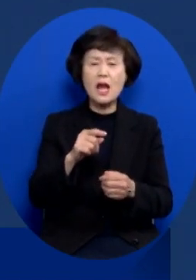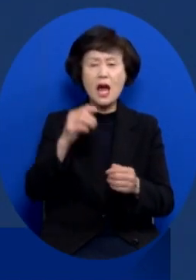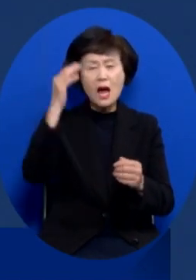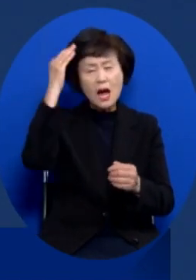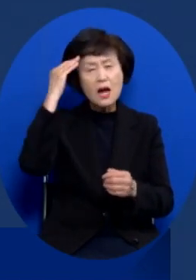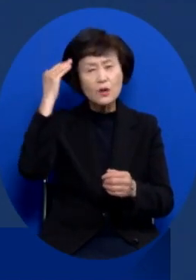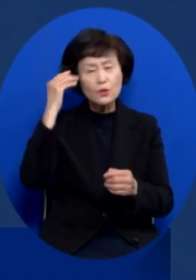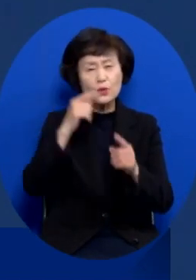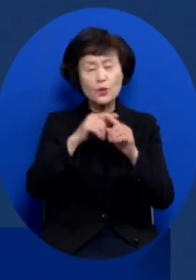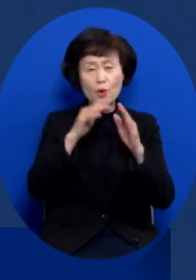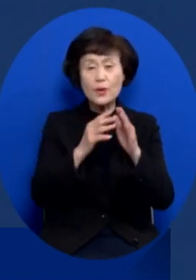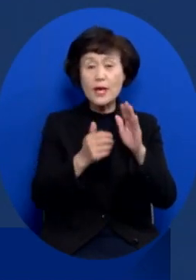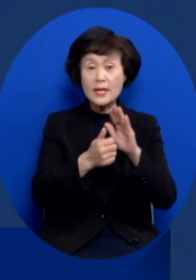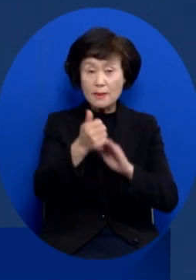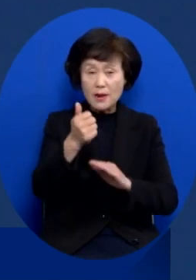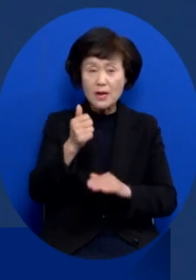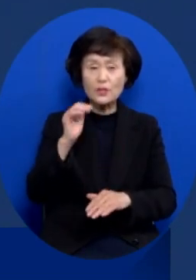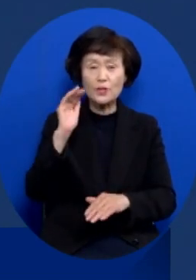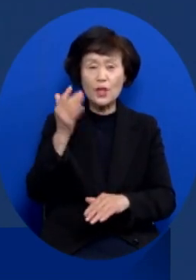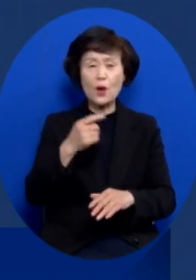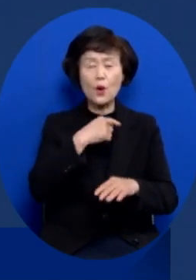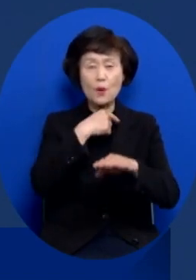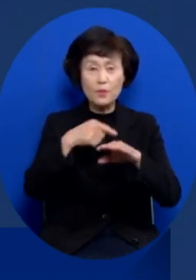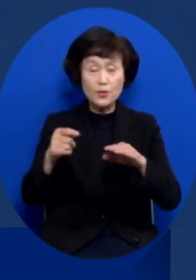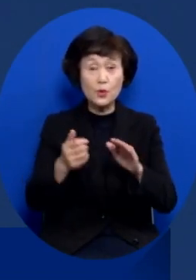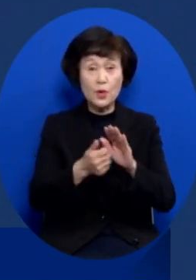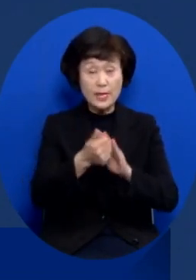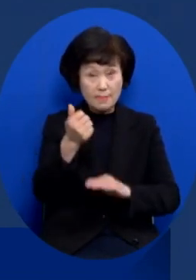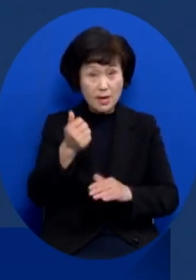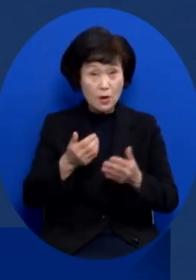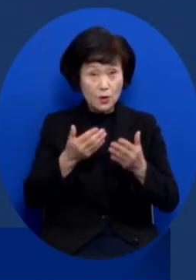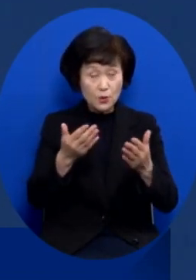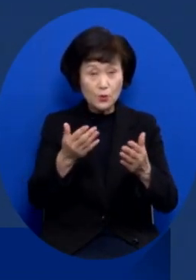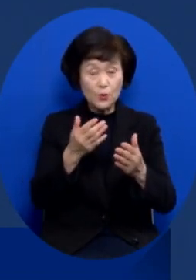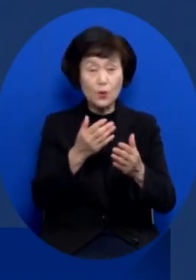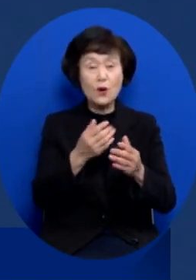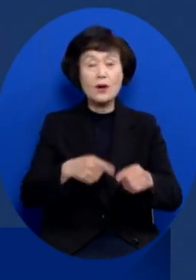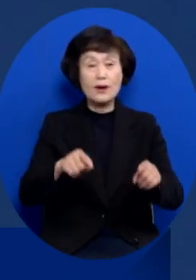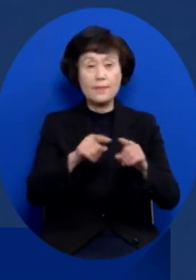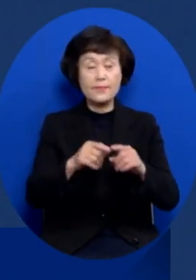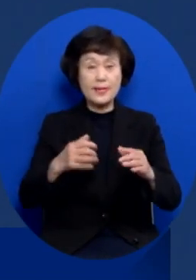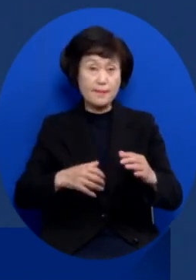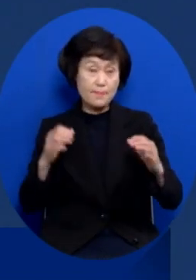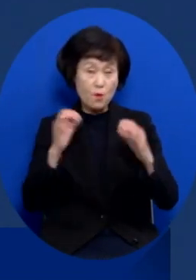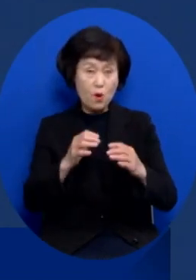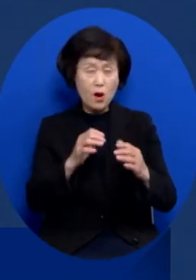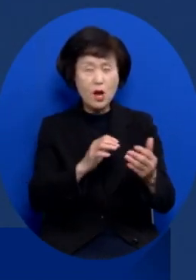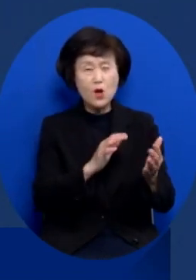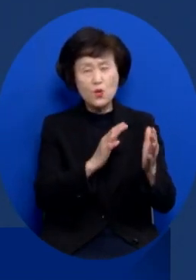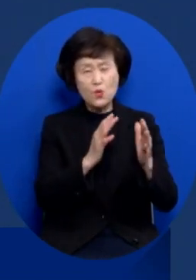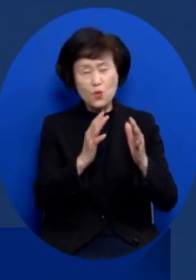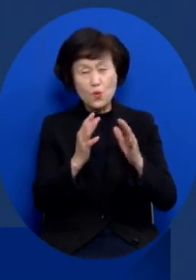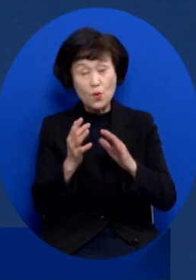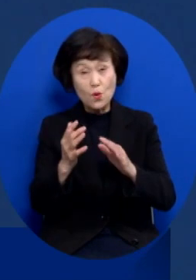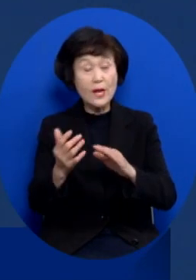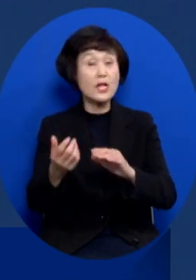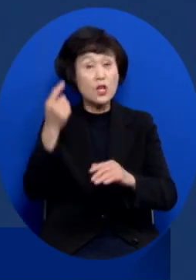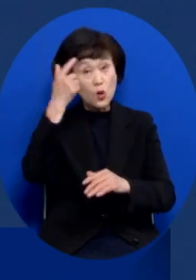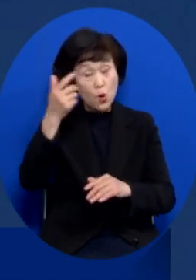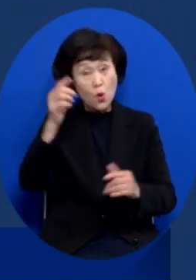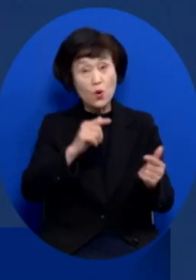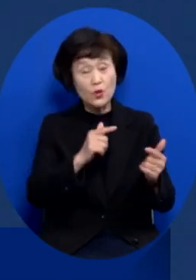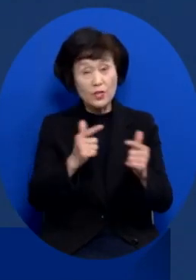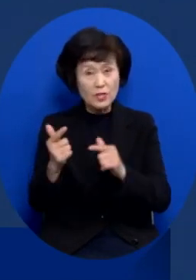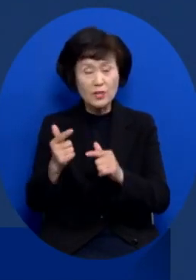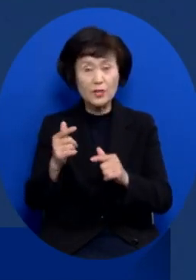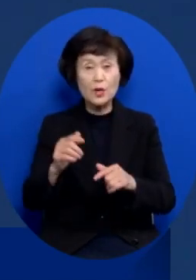민족의 희망이 될 뿐만 아니라 함께 힘을 모아서 죽어가는 영혼들을 백석의 모든